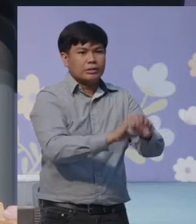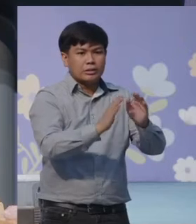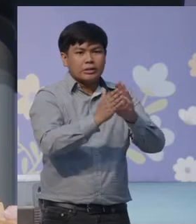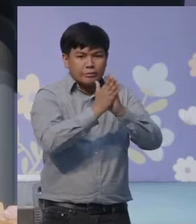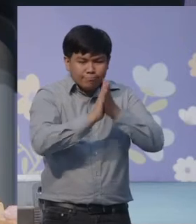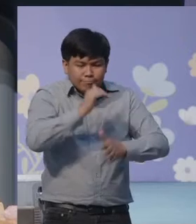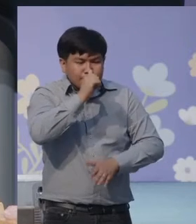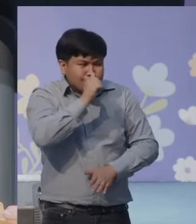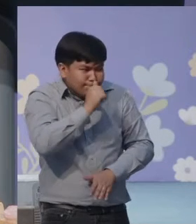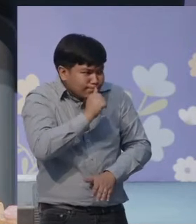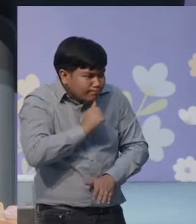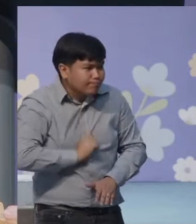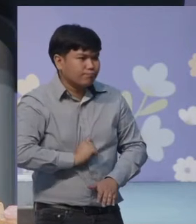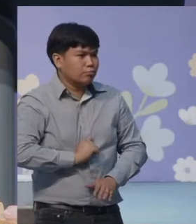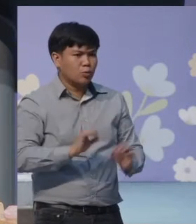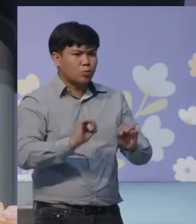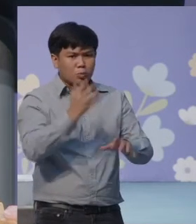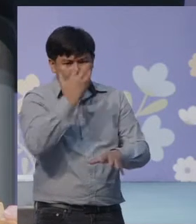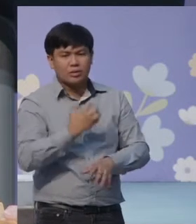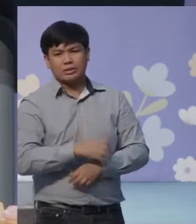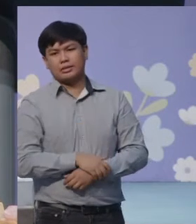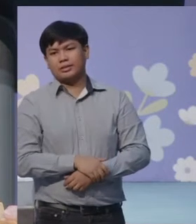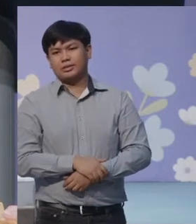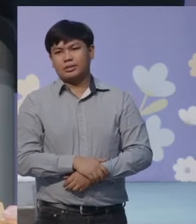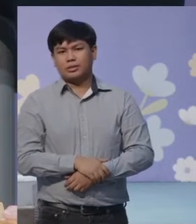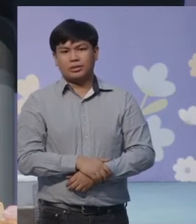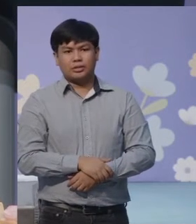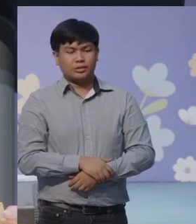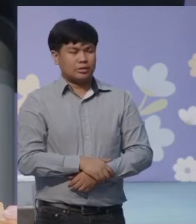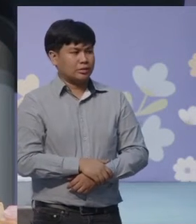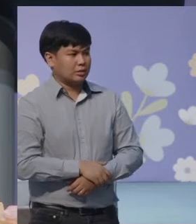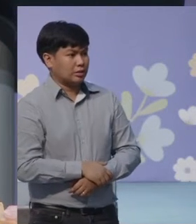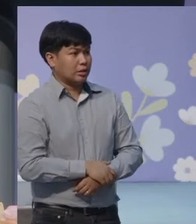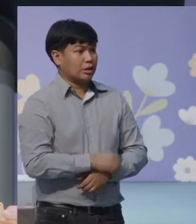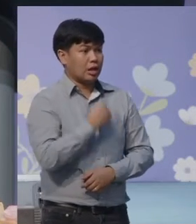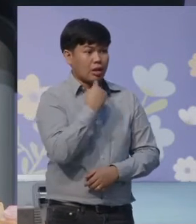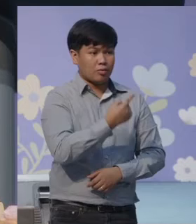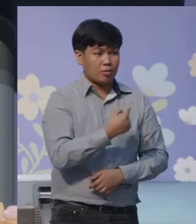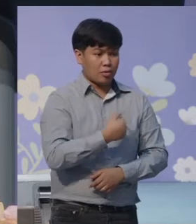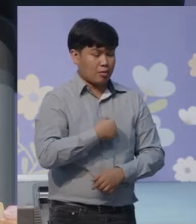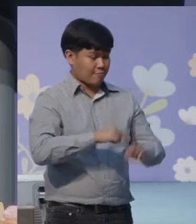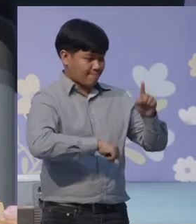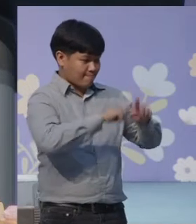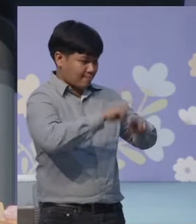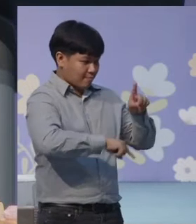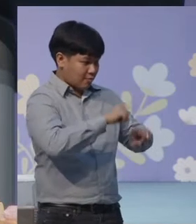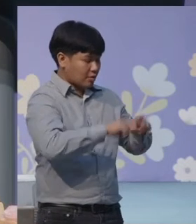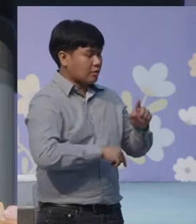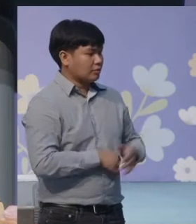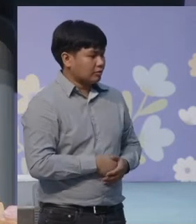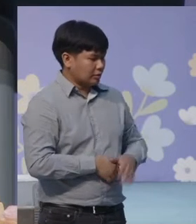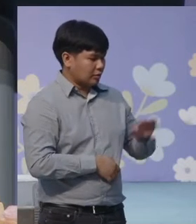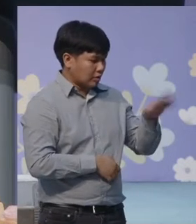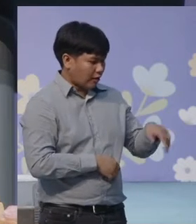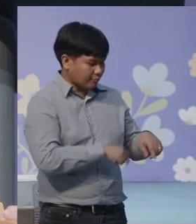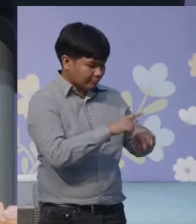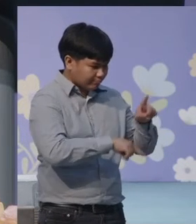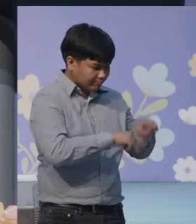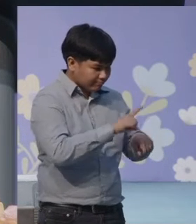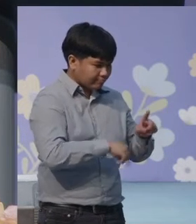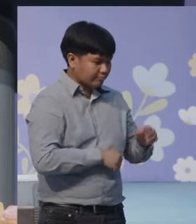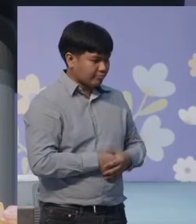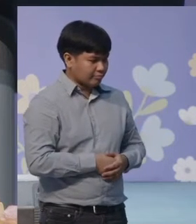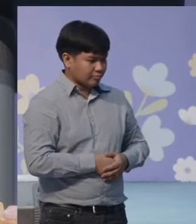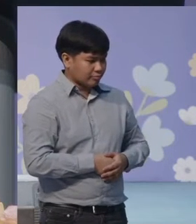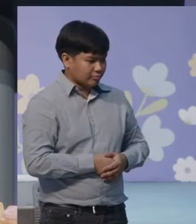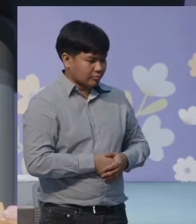aking explanation, hindi ako nagalit. At ang nasabi ko na lang dun sa aking kaibigan na bankero, Joel, ang bala